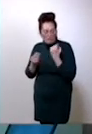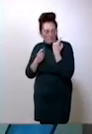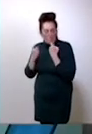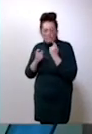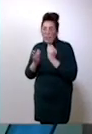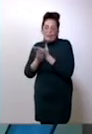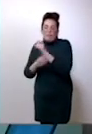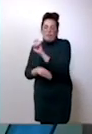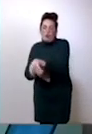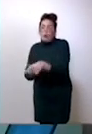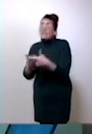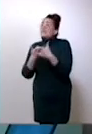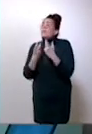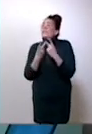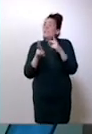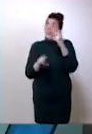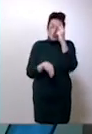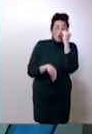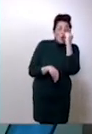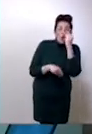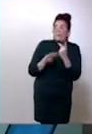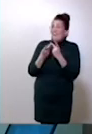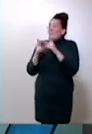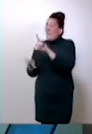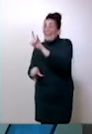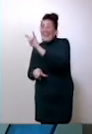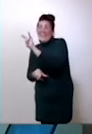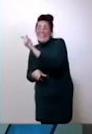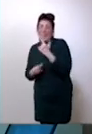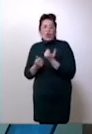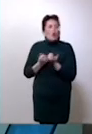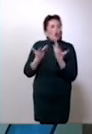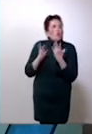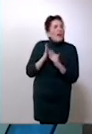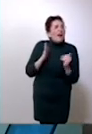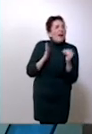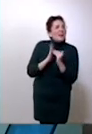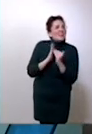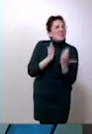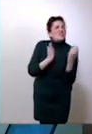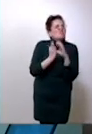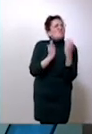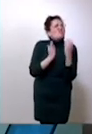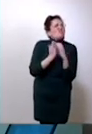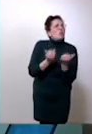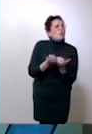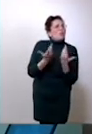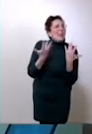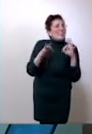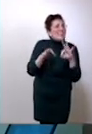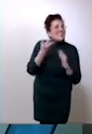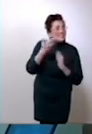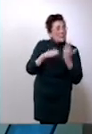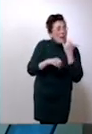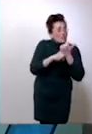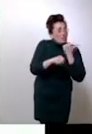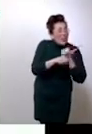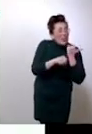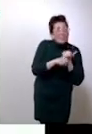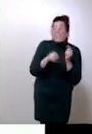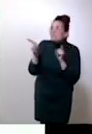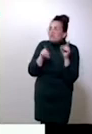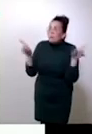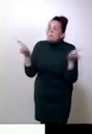d'exemple, des villes comme Nantes ou Lille, on est à plusieurs dizaines d'arrêtés d'insalubrité tous les ans. Donc on sait qu'on a des marges de manœuvre,